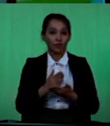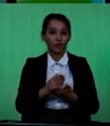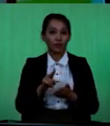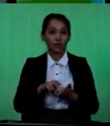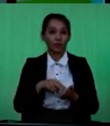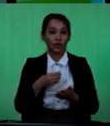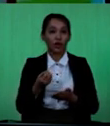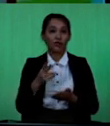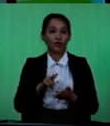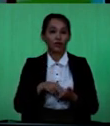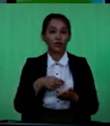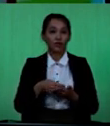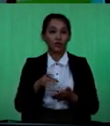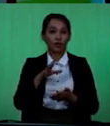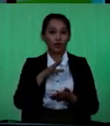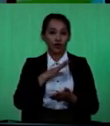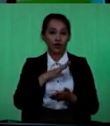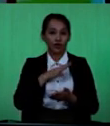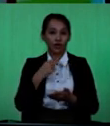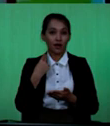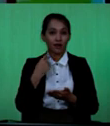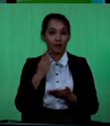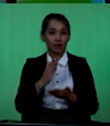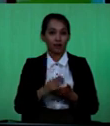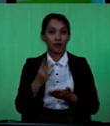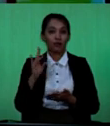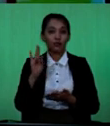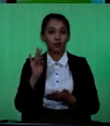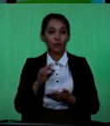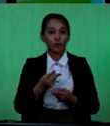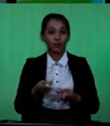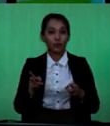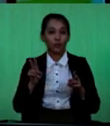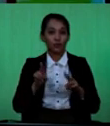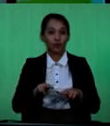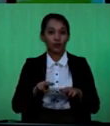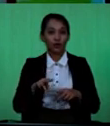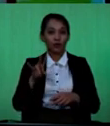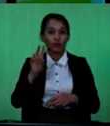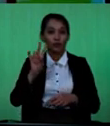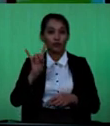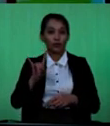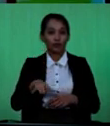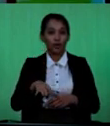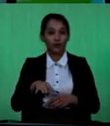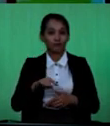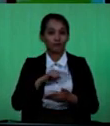Bo'yalgani ham ma'lum. Lekin yana qolgan romlar esa